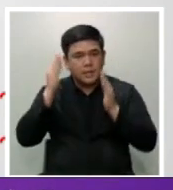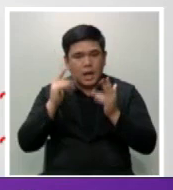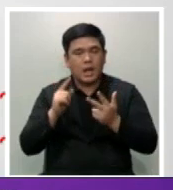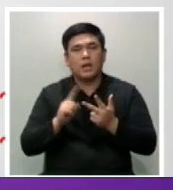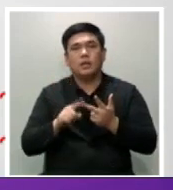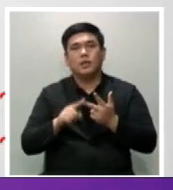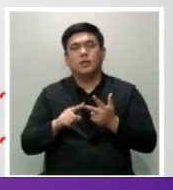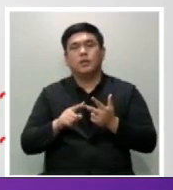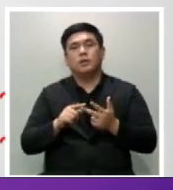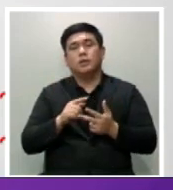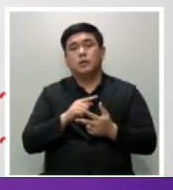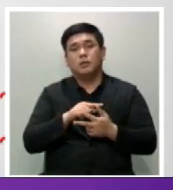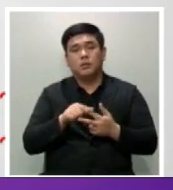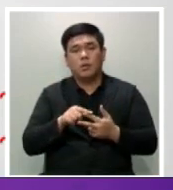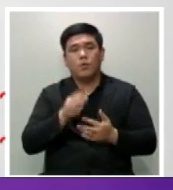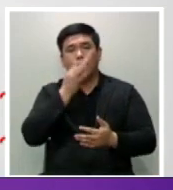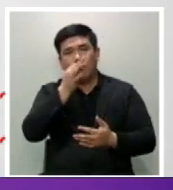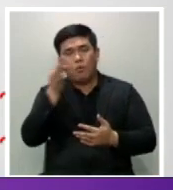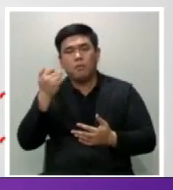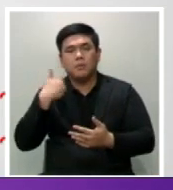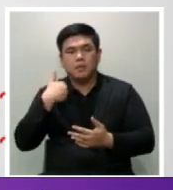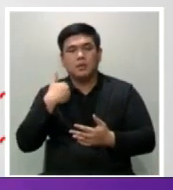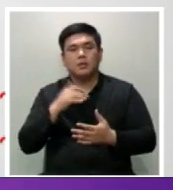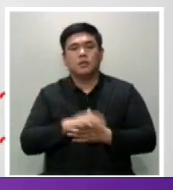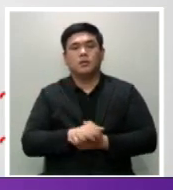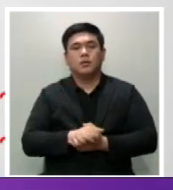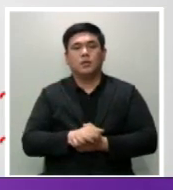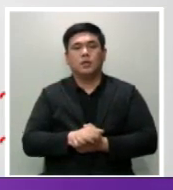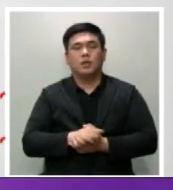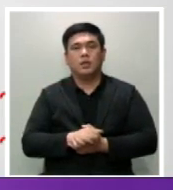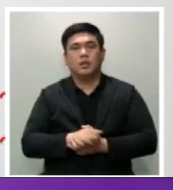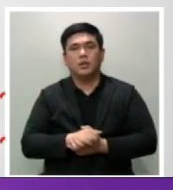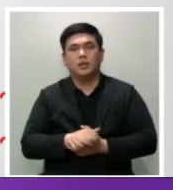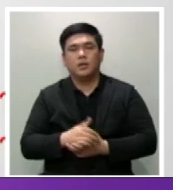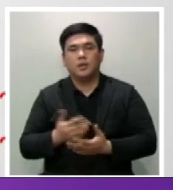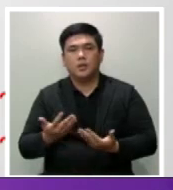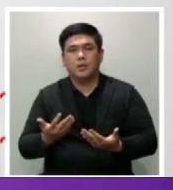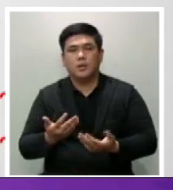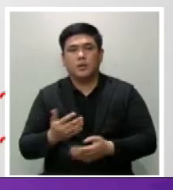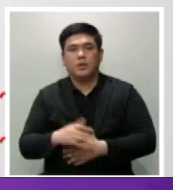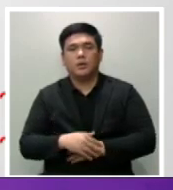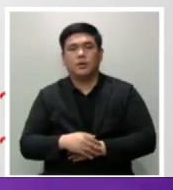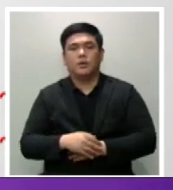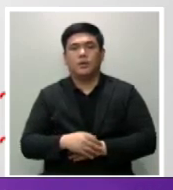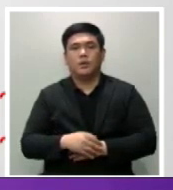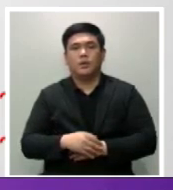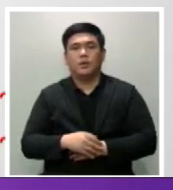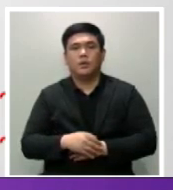ามาจากฟิลิปปินส์จนเป็นคดีไป WTO เขาเอาเข้าจากอินโดนีเซียด้วยอันนี้อีเหนา